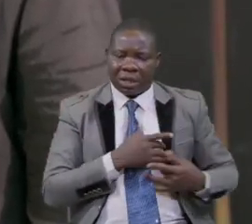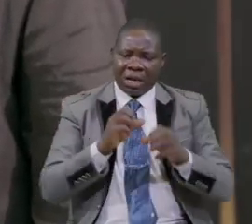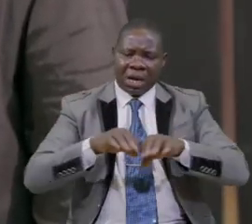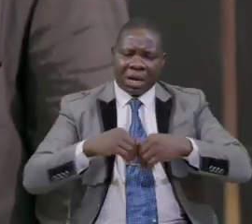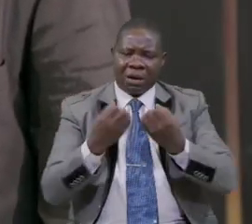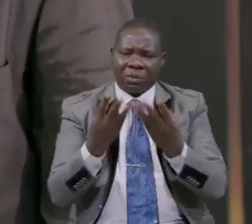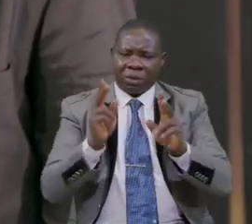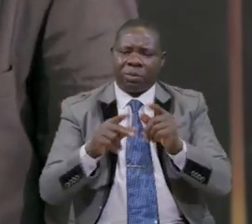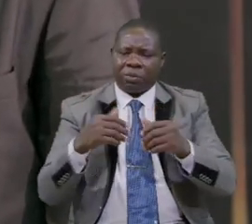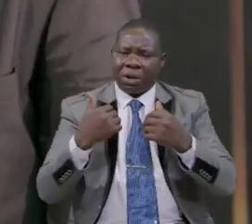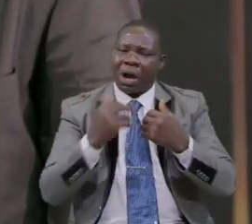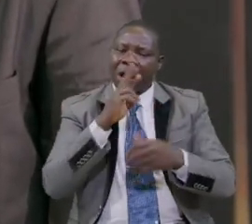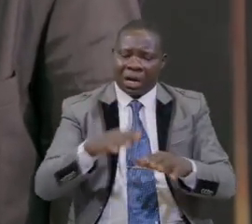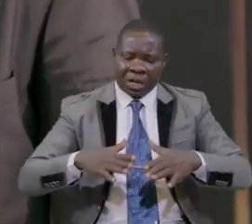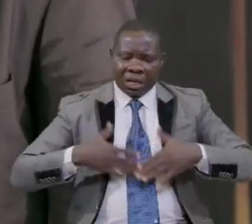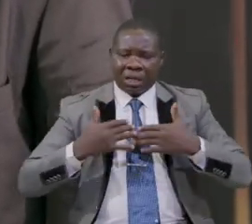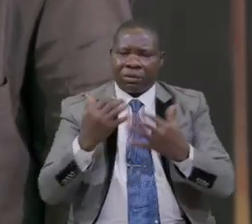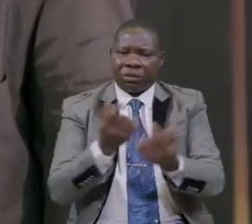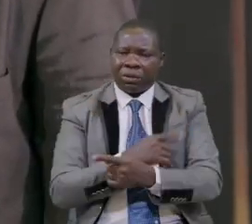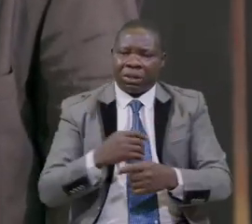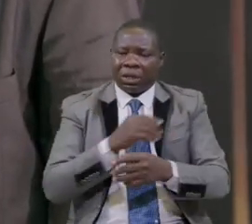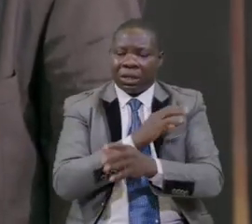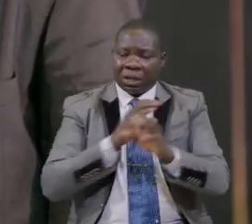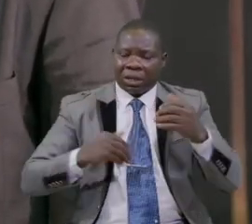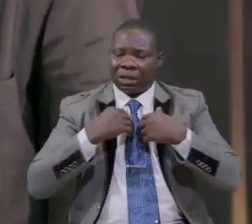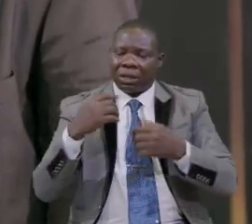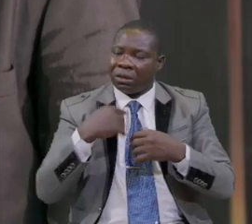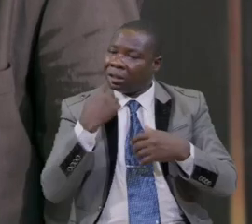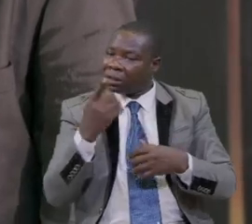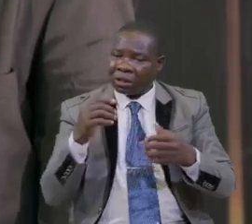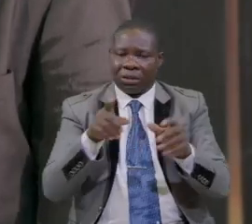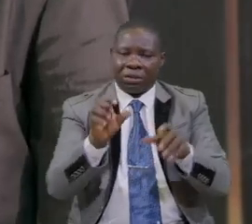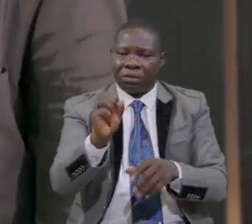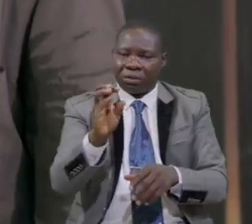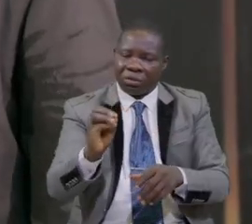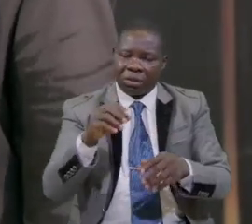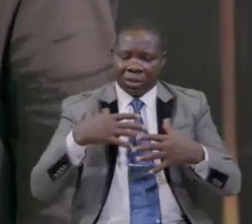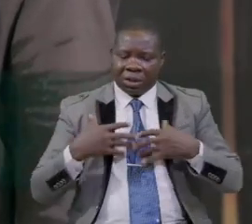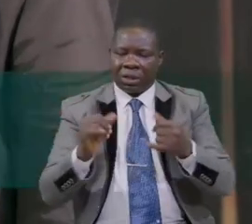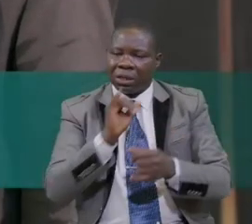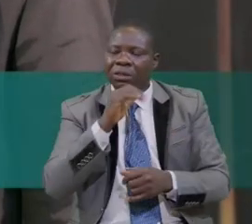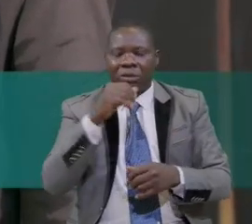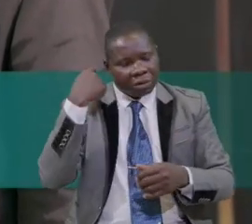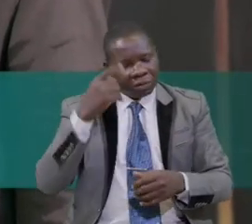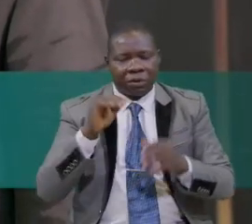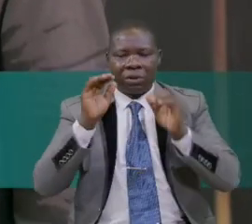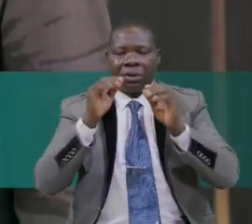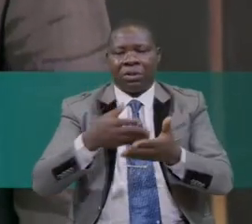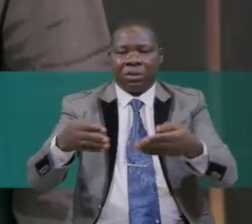Christ l'avait dit. La guérison n'est pas à vendre. Les miracles ne sont pas à